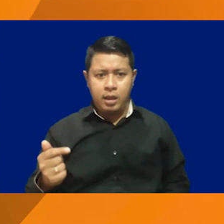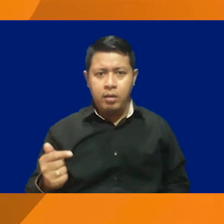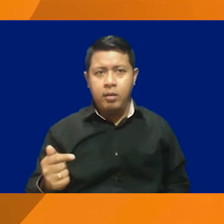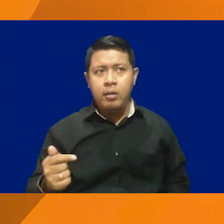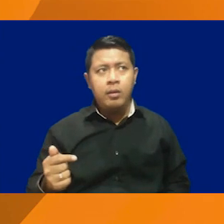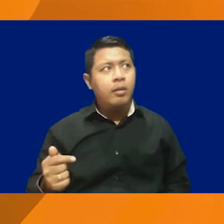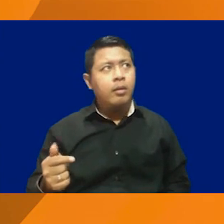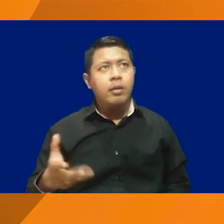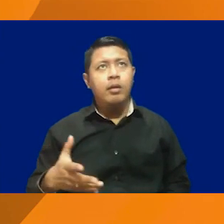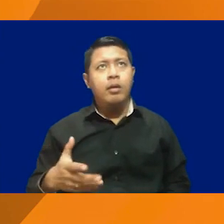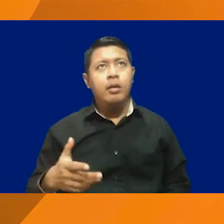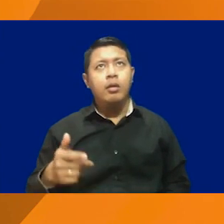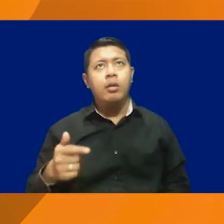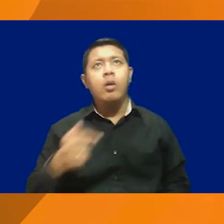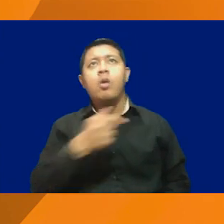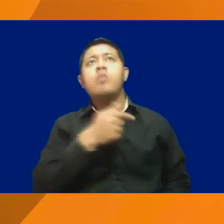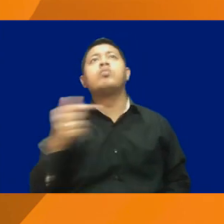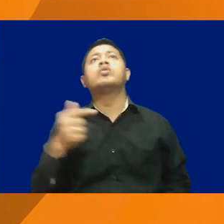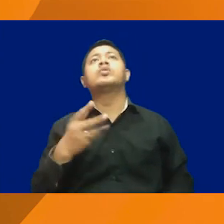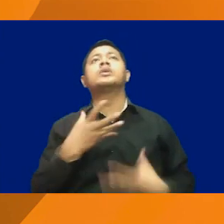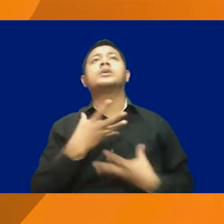Bisa juga menjadi rasa pesimis.